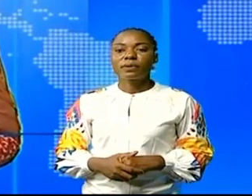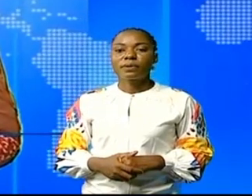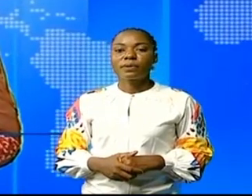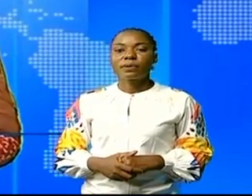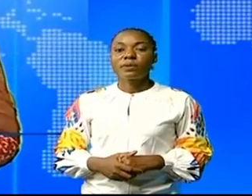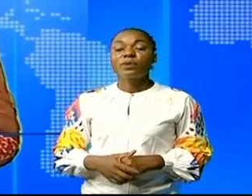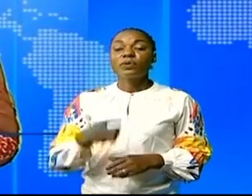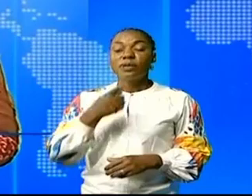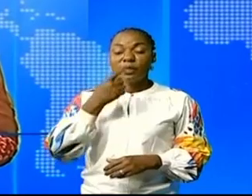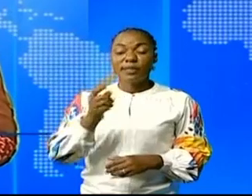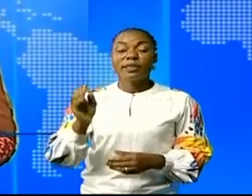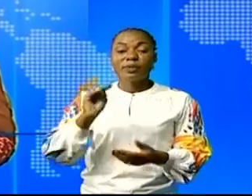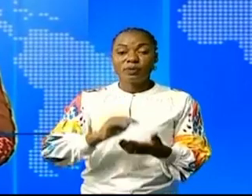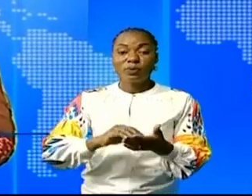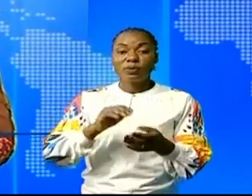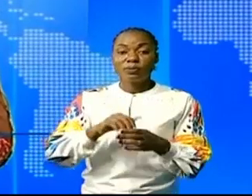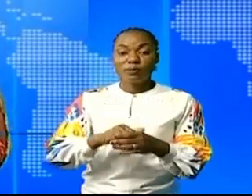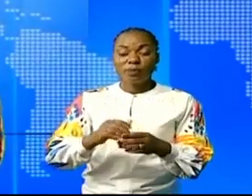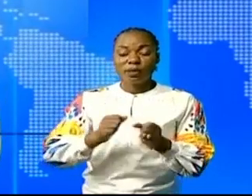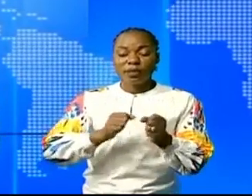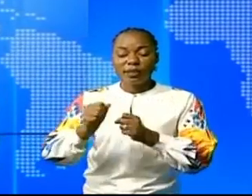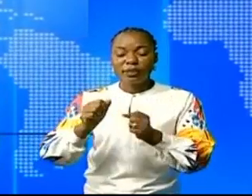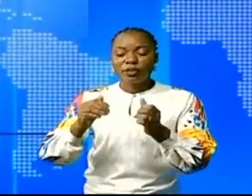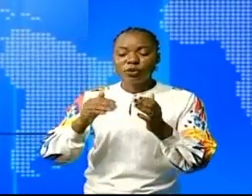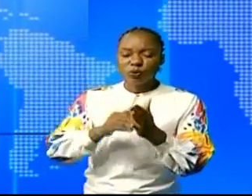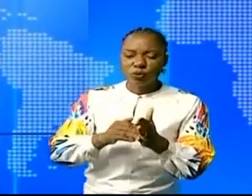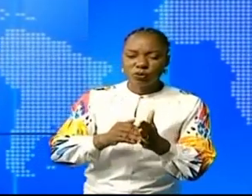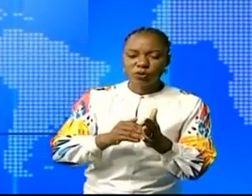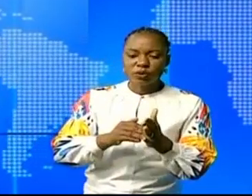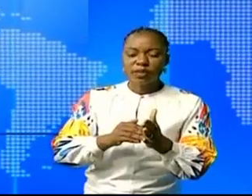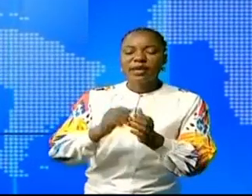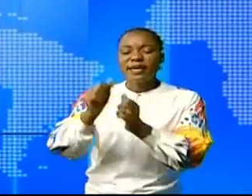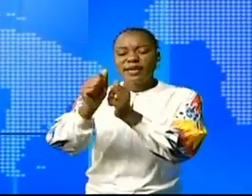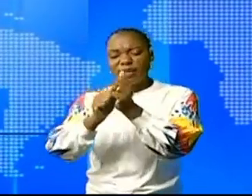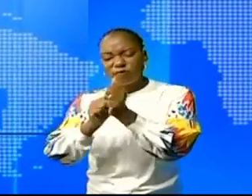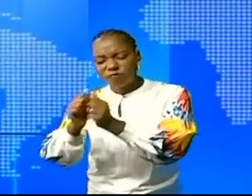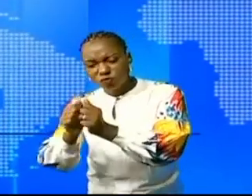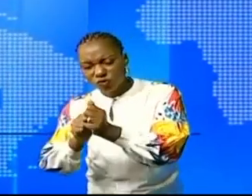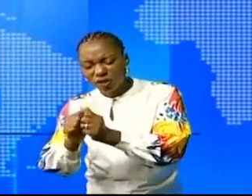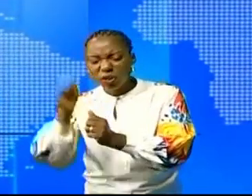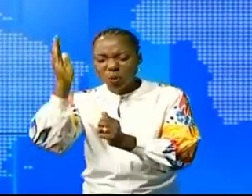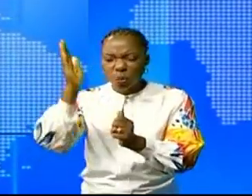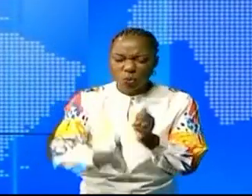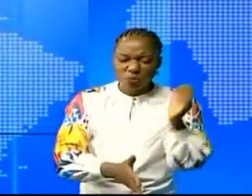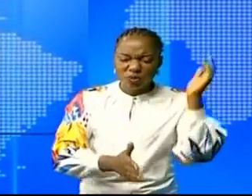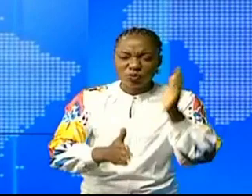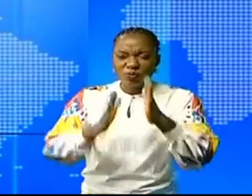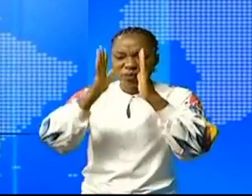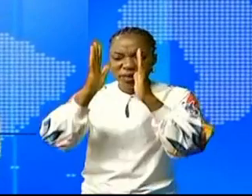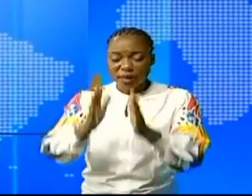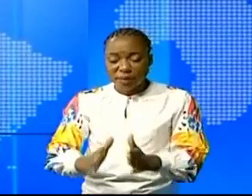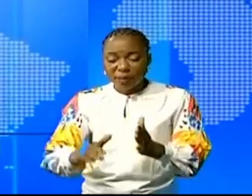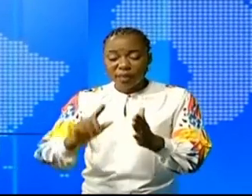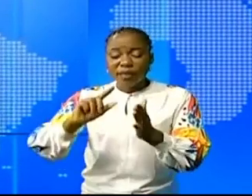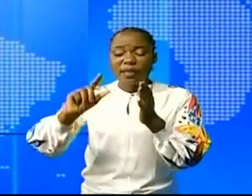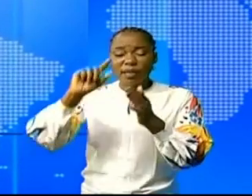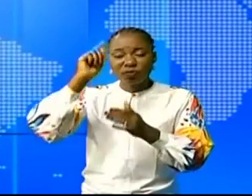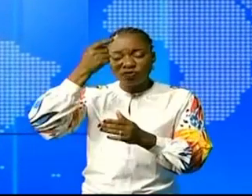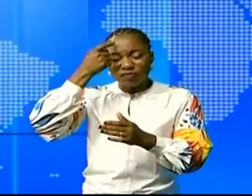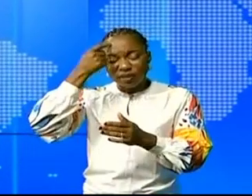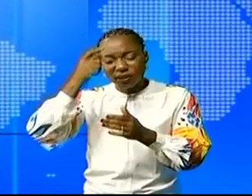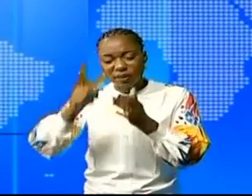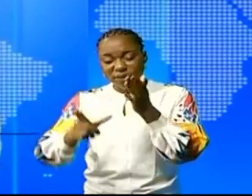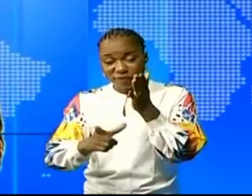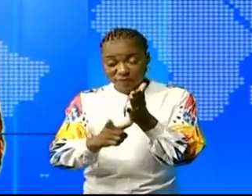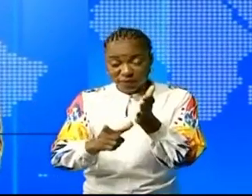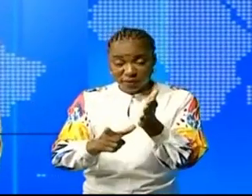Je vous le disais, dans le cadre de la lutte contre la déforestation et l'aménagement du territoire, le gouverneur intérimaire de la Mongala,